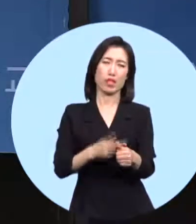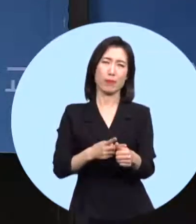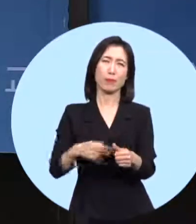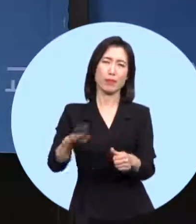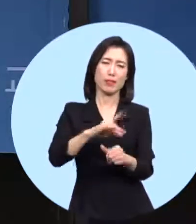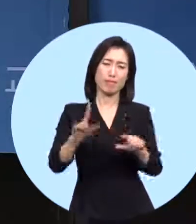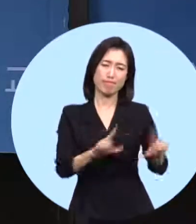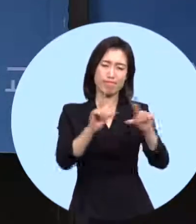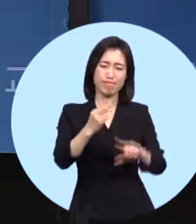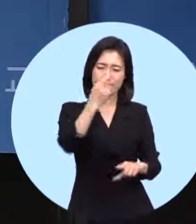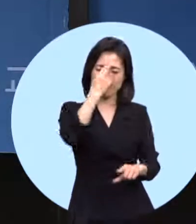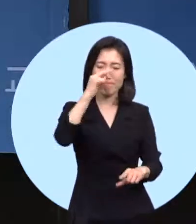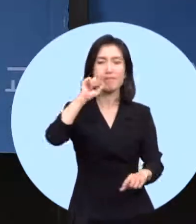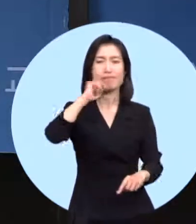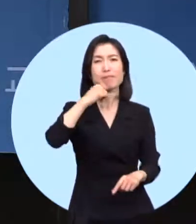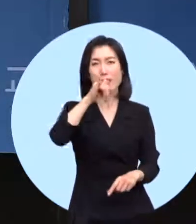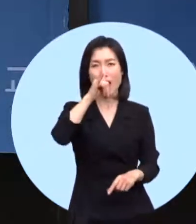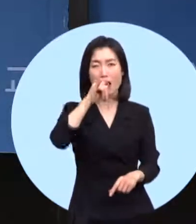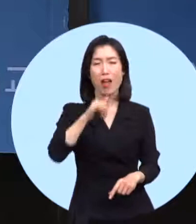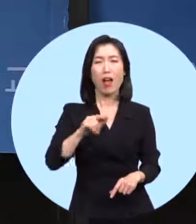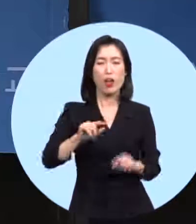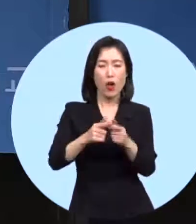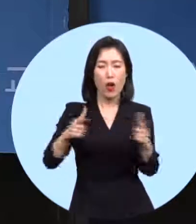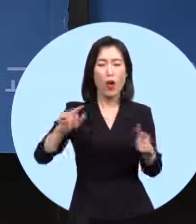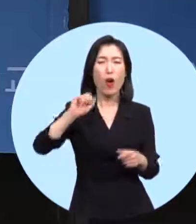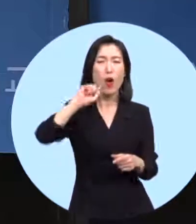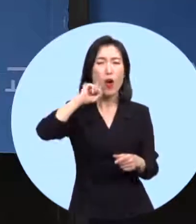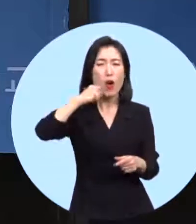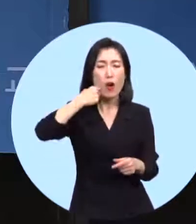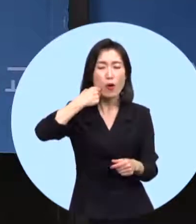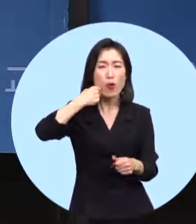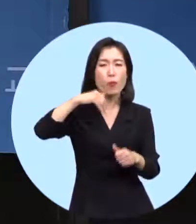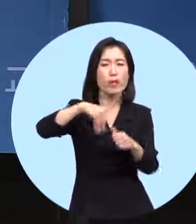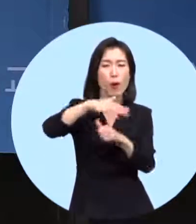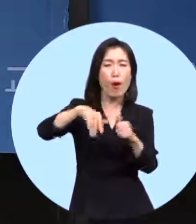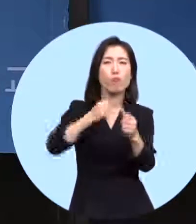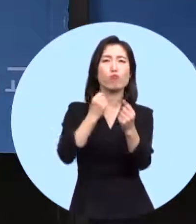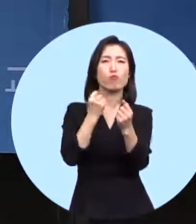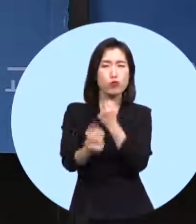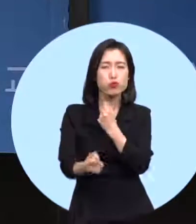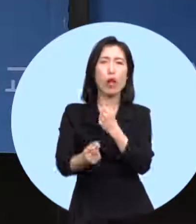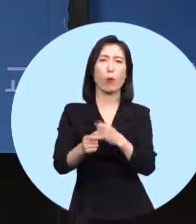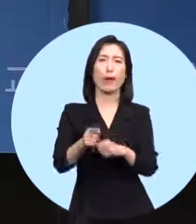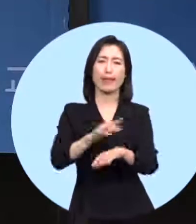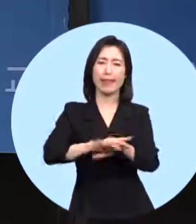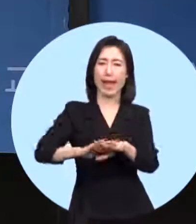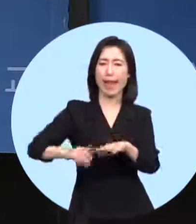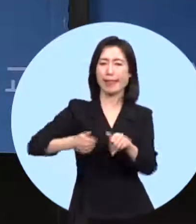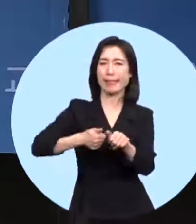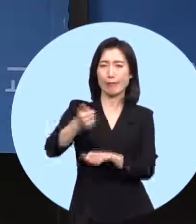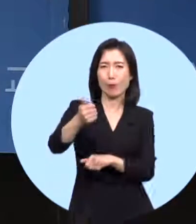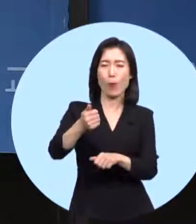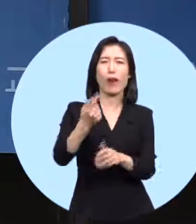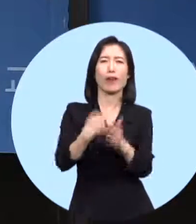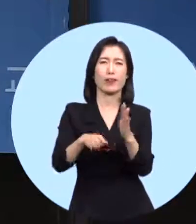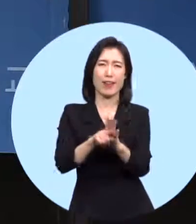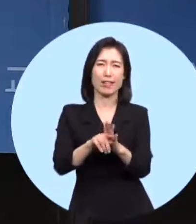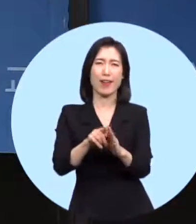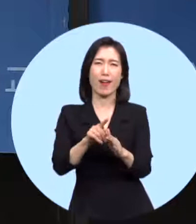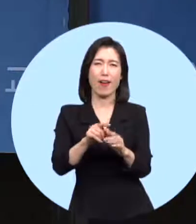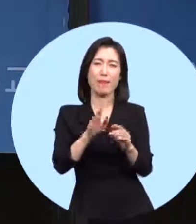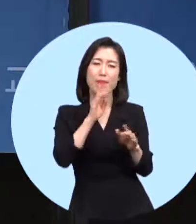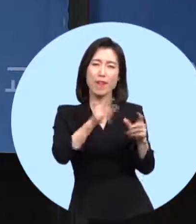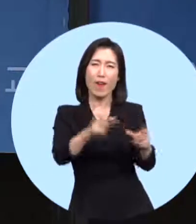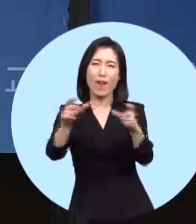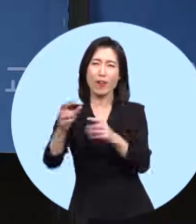있습니다. 그러나 그럼에도 불구하고 이러한 위기를 아주 현명하게 효과적으로 극복하려고 하는 수많은 노력이 또